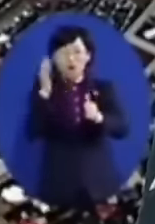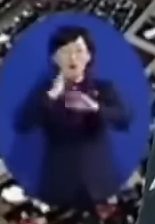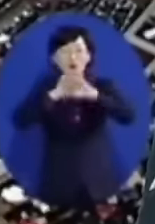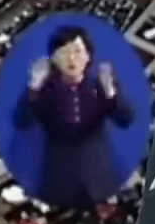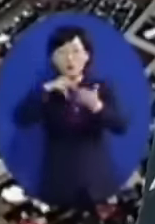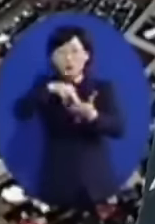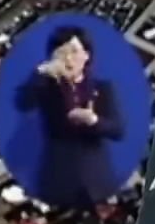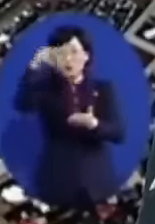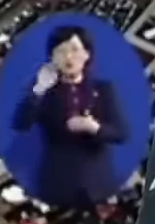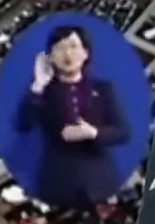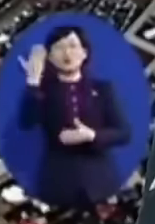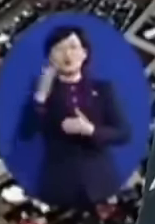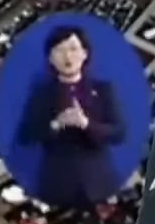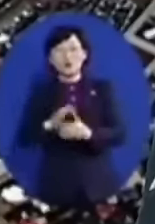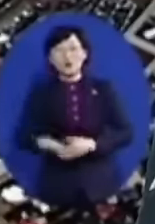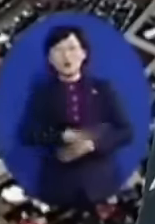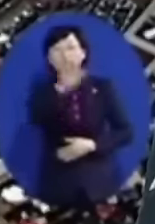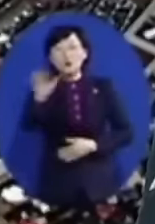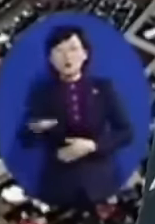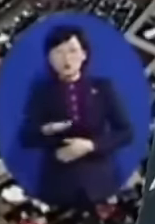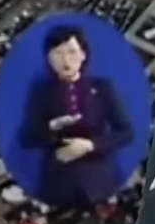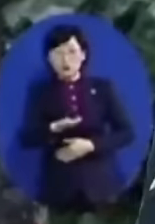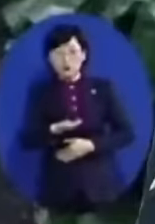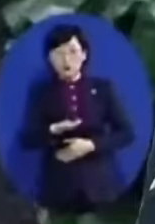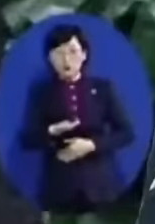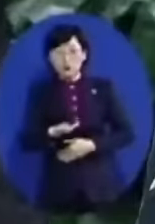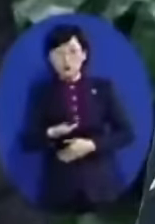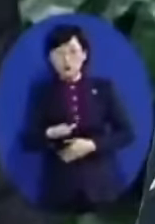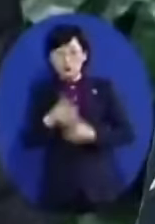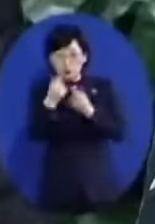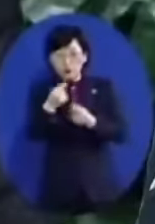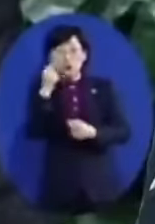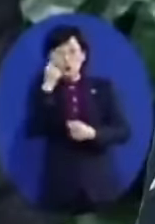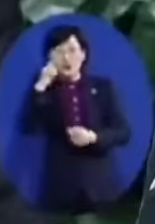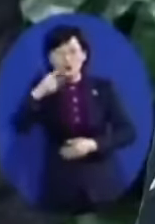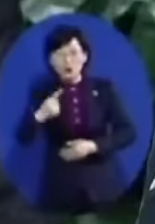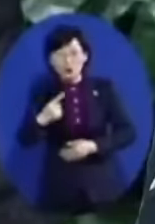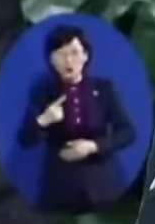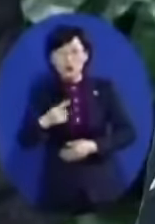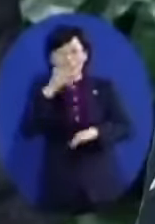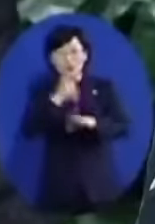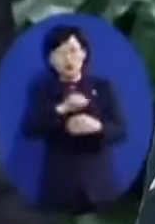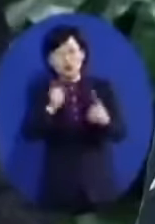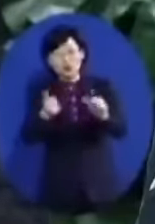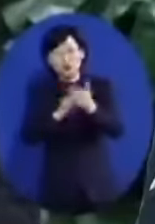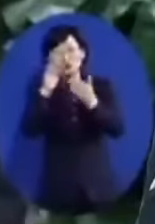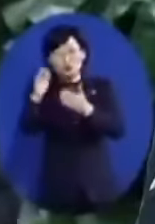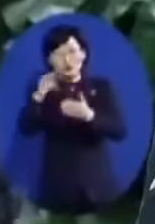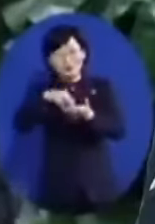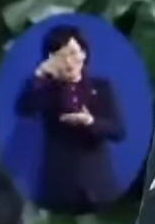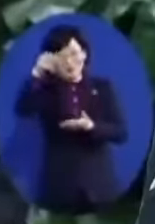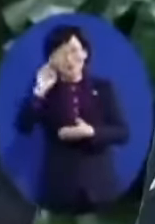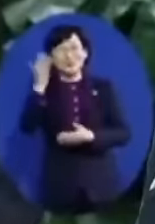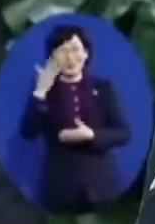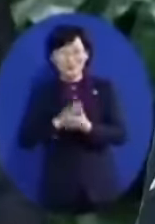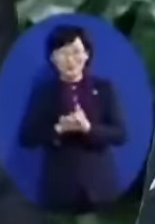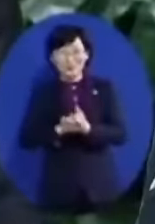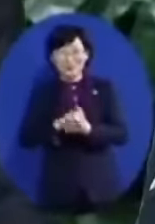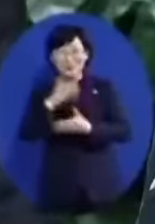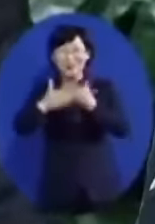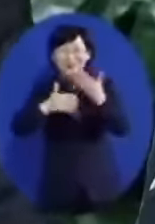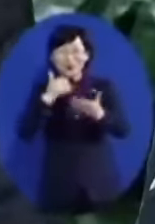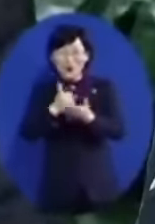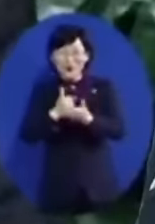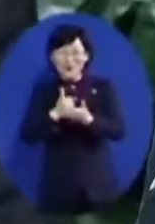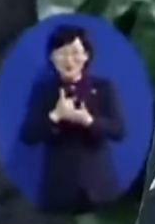버리셨습니다. 우리는 뭐 살아서 하늘에 못 올라갈지라도 죽으라서라도 올라가면 그뿐입니다. 하늘은 똑같은